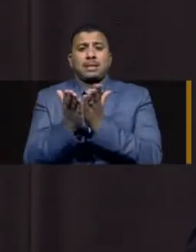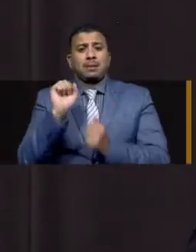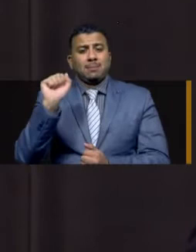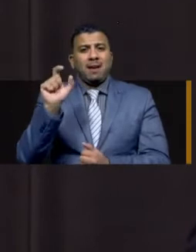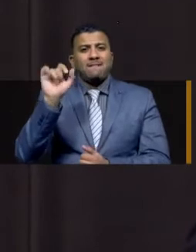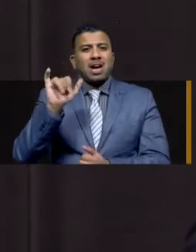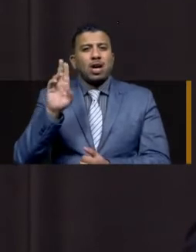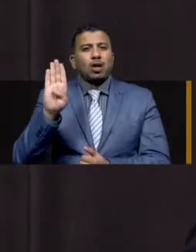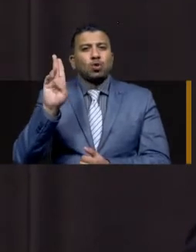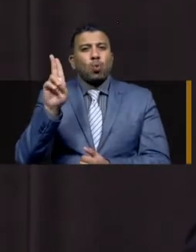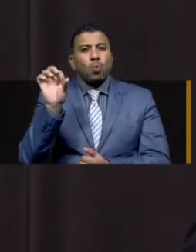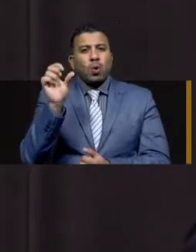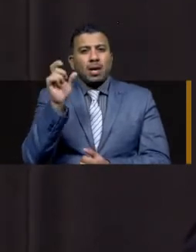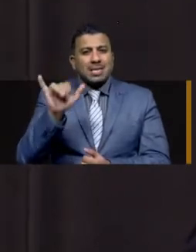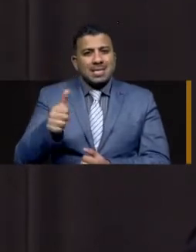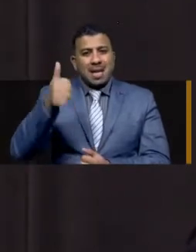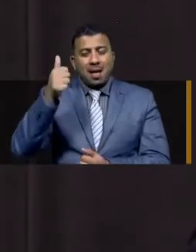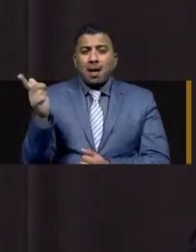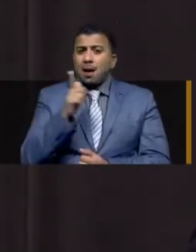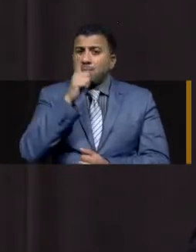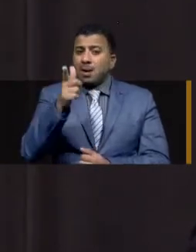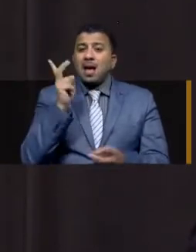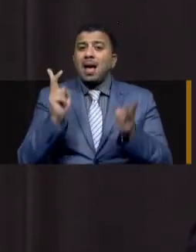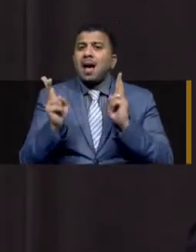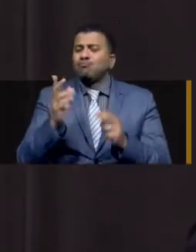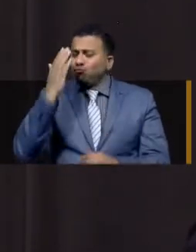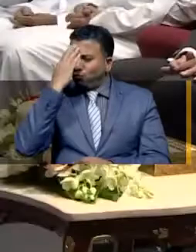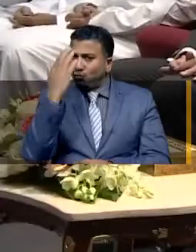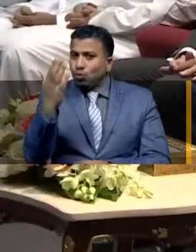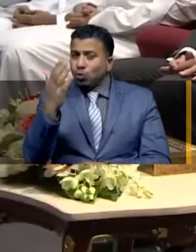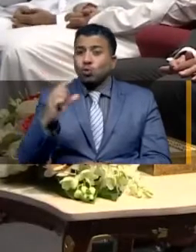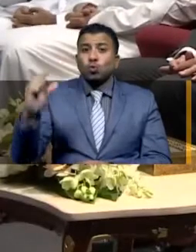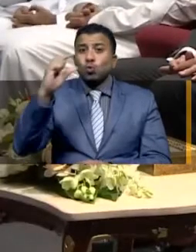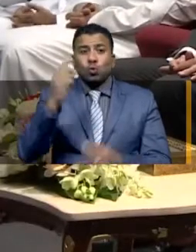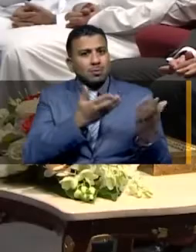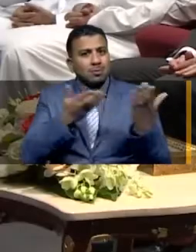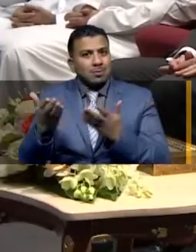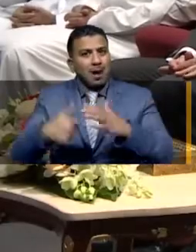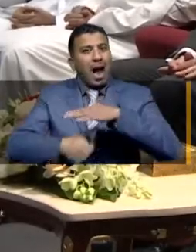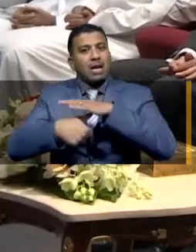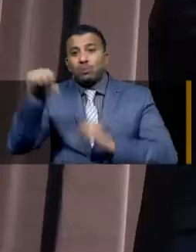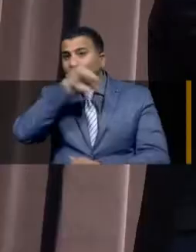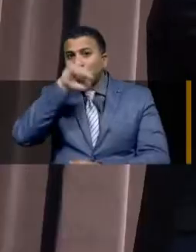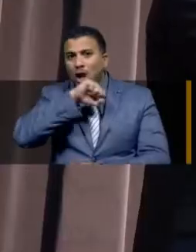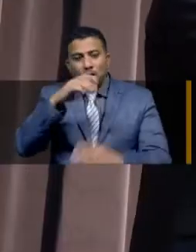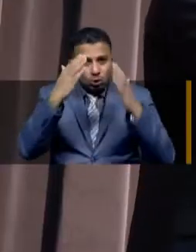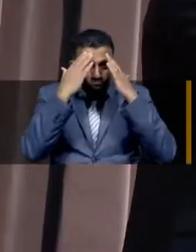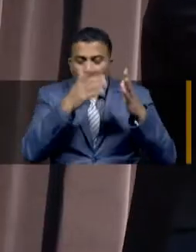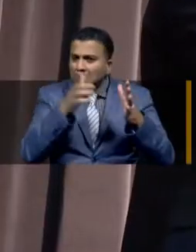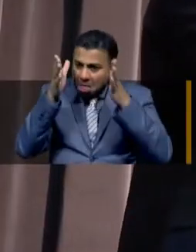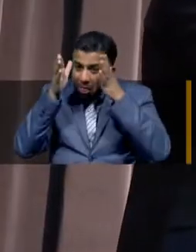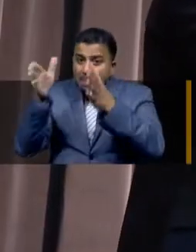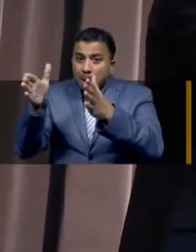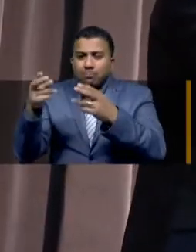الدولية بالشارقة كلمة في الحفل، قدم فيها أسماء آيات الشكر والتقدير إلى صاحب السمو حاكم الشارقة على اهتمام